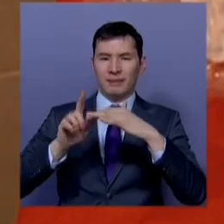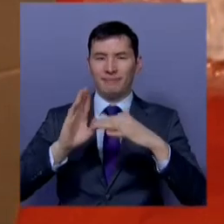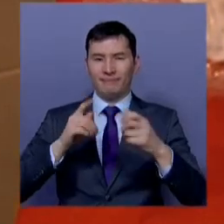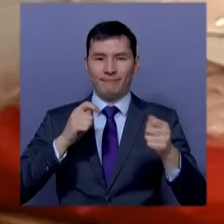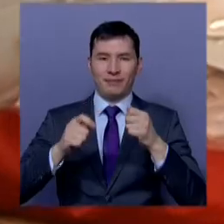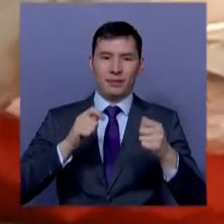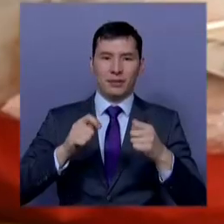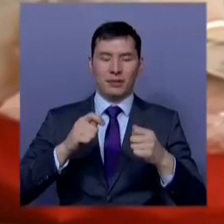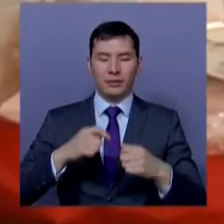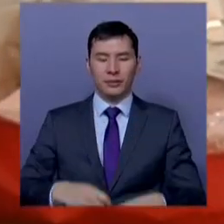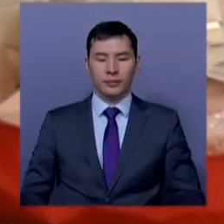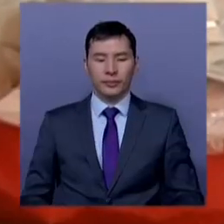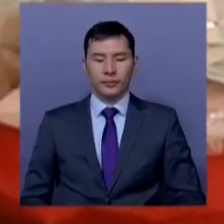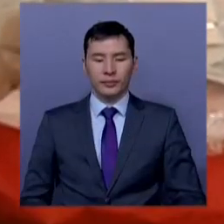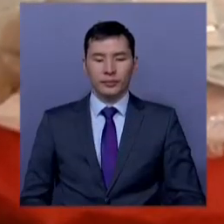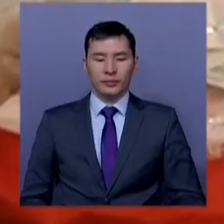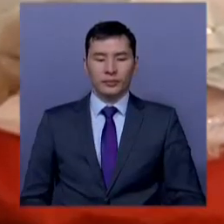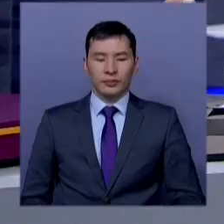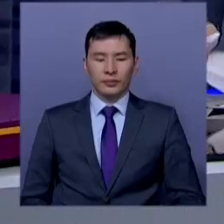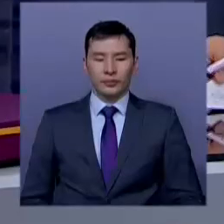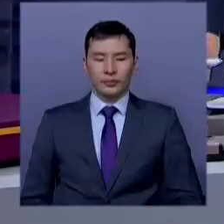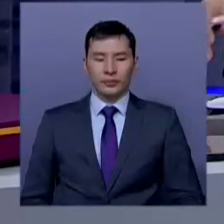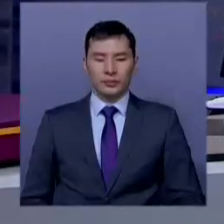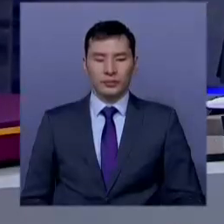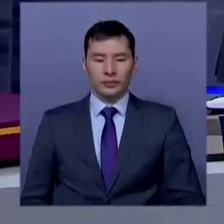қауіпті аймақтарға бармауға кеңес береді.